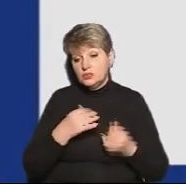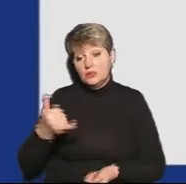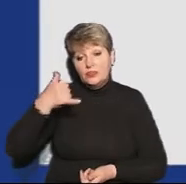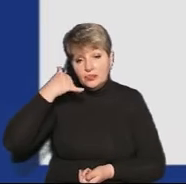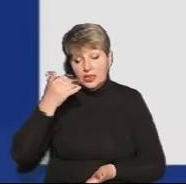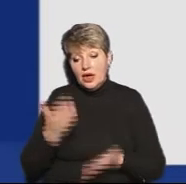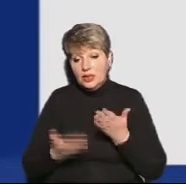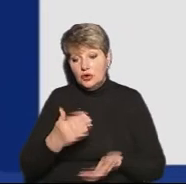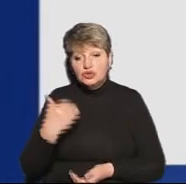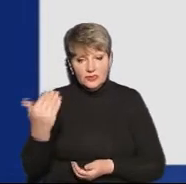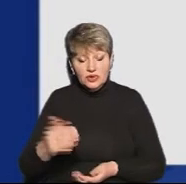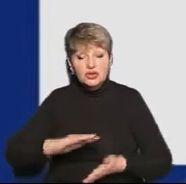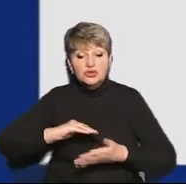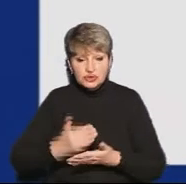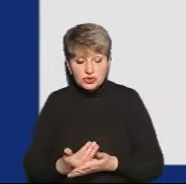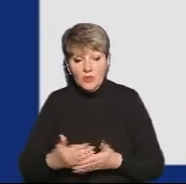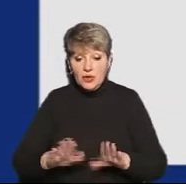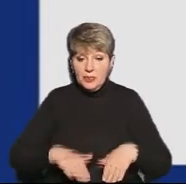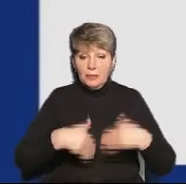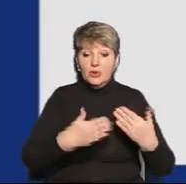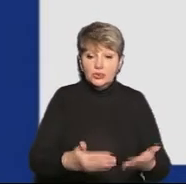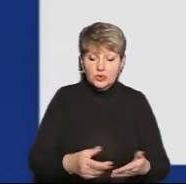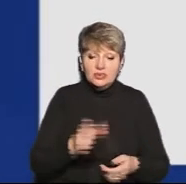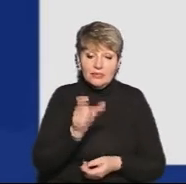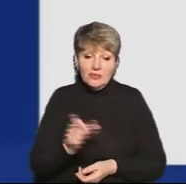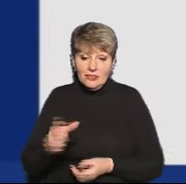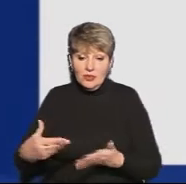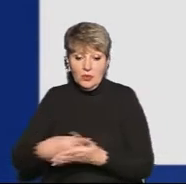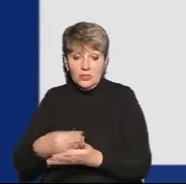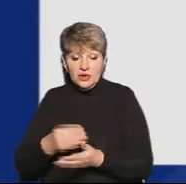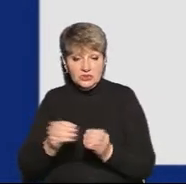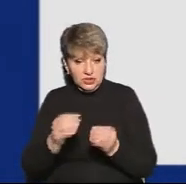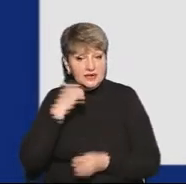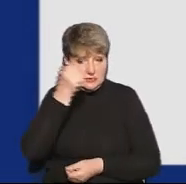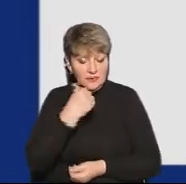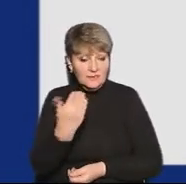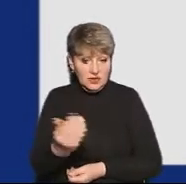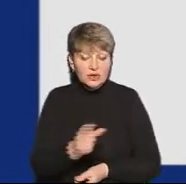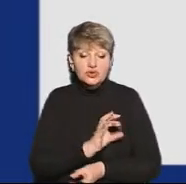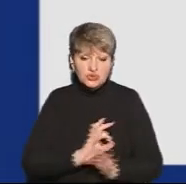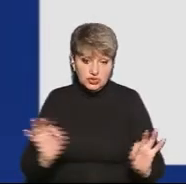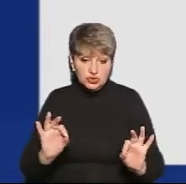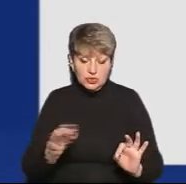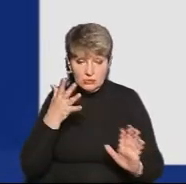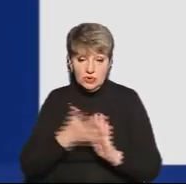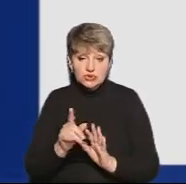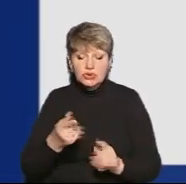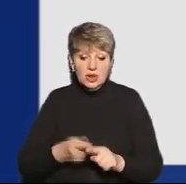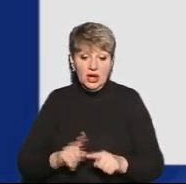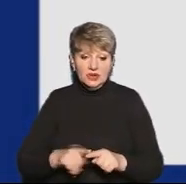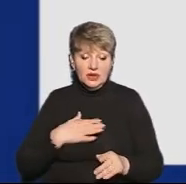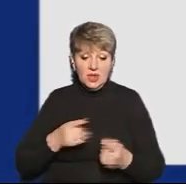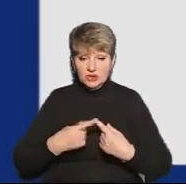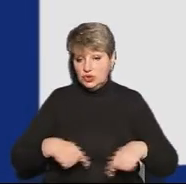знову запропонують договір реструктуризації на 10 років, то ви чудово розумієте, що це ставить нашу організацію в